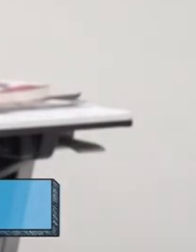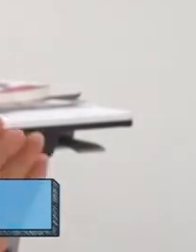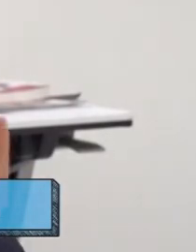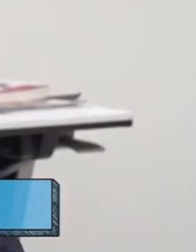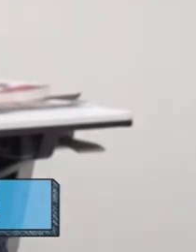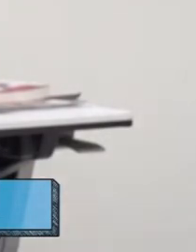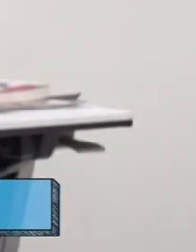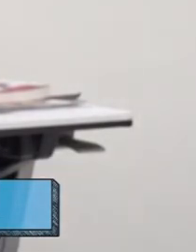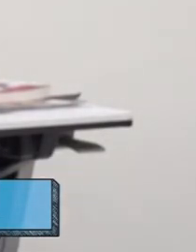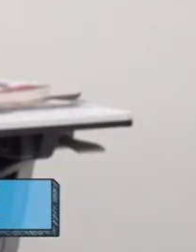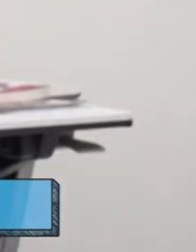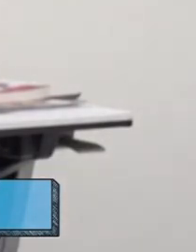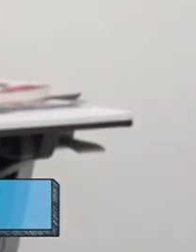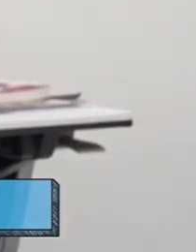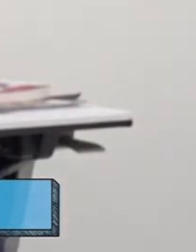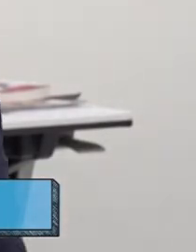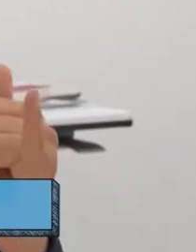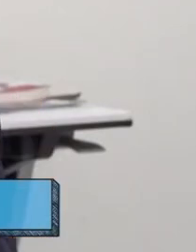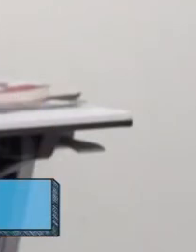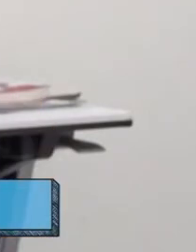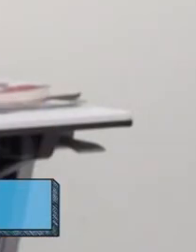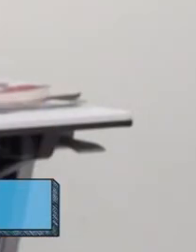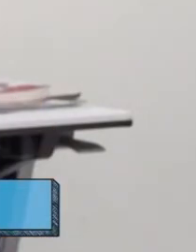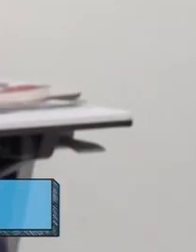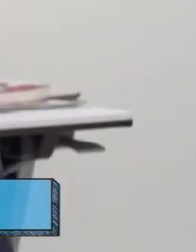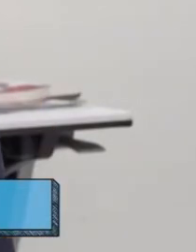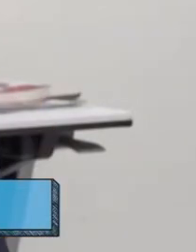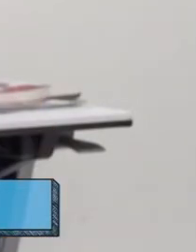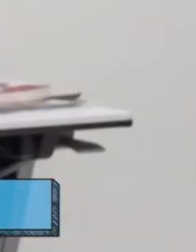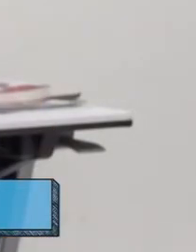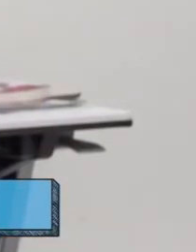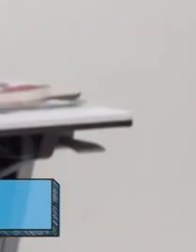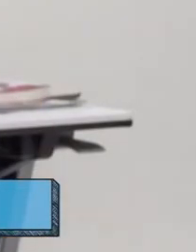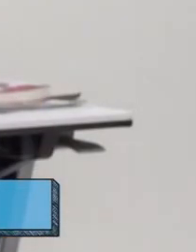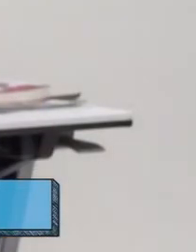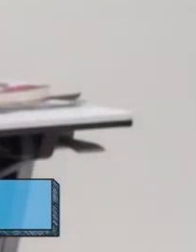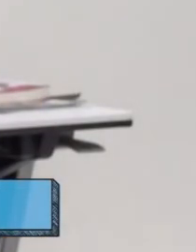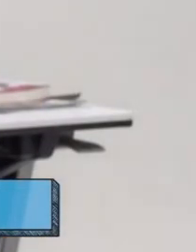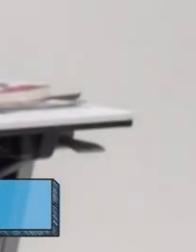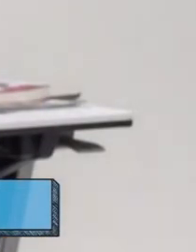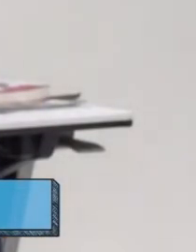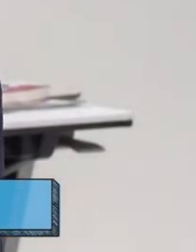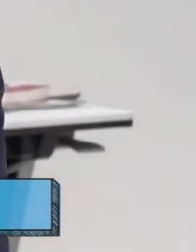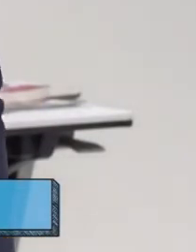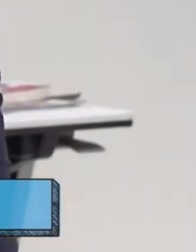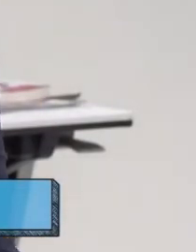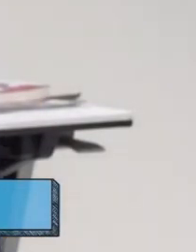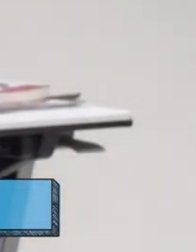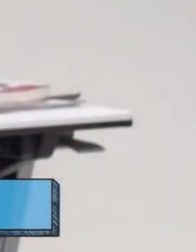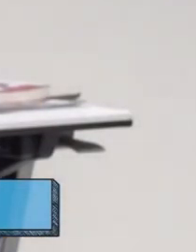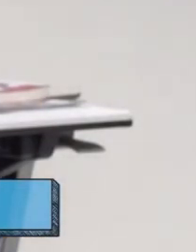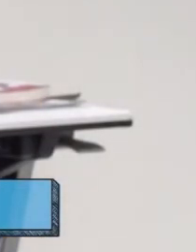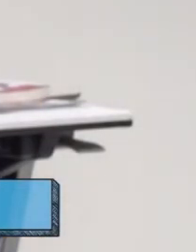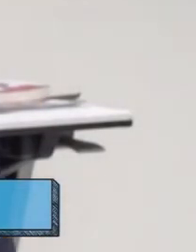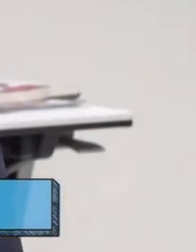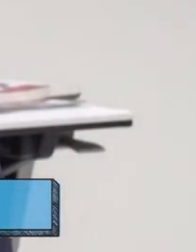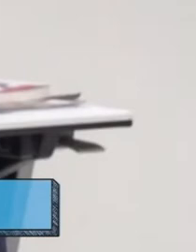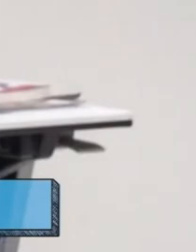사무실 직원 3명을 제외하고 모든 직원이 다 장애를 가지고 있고요. 다른 곳에 비교했을